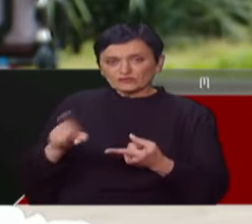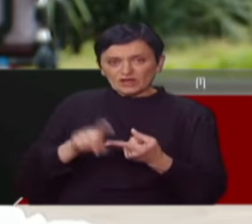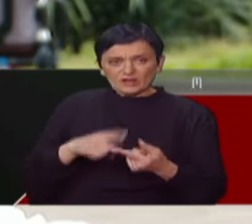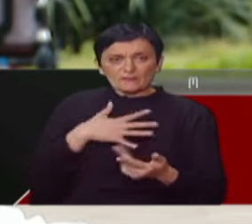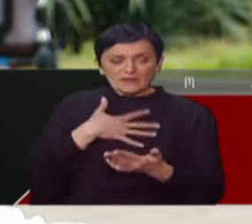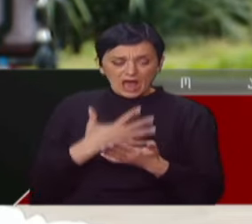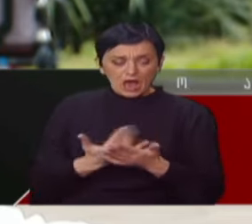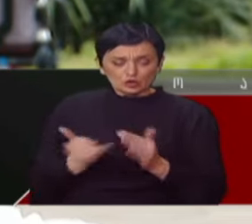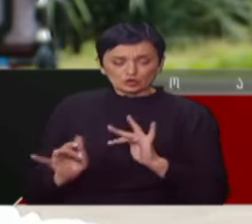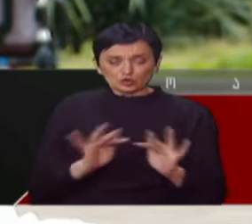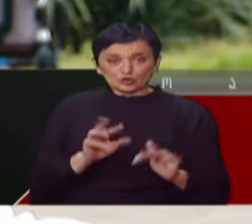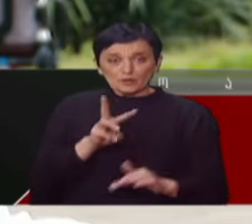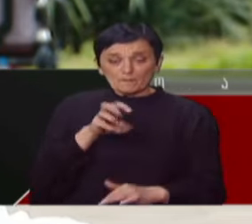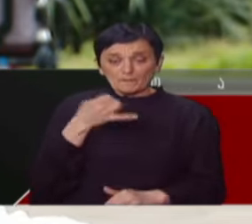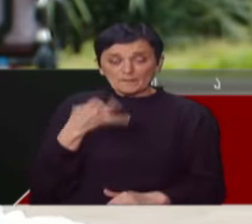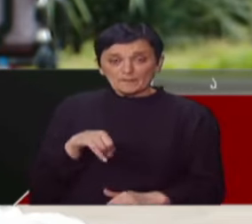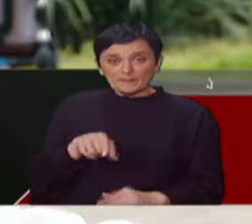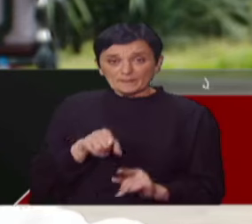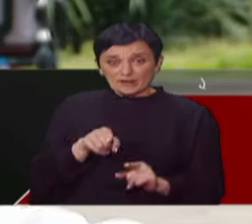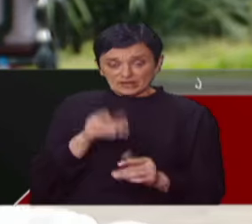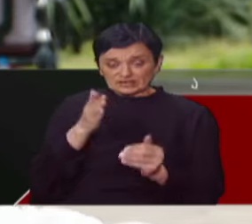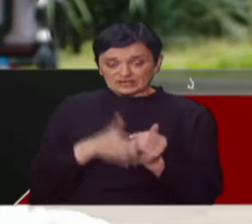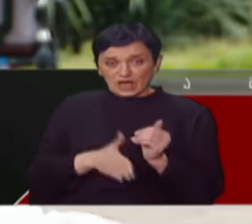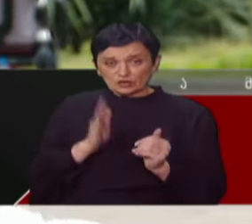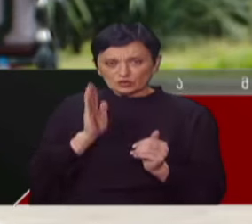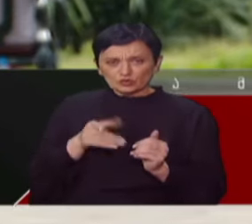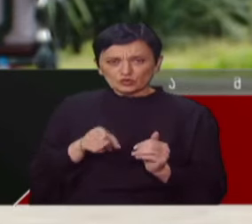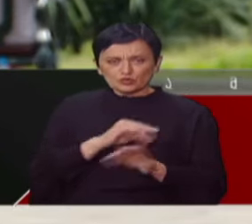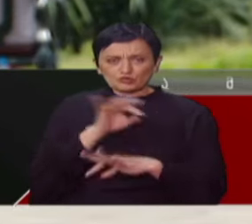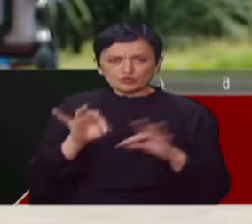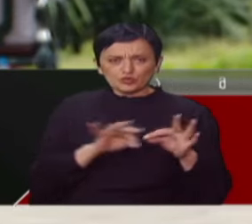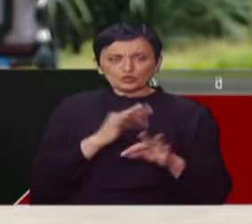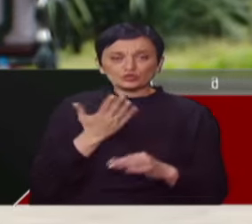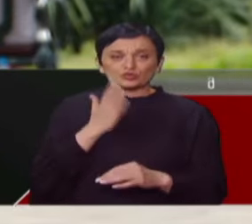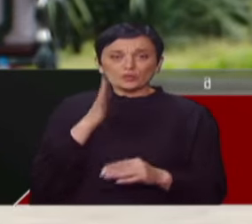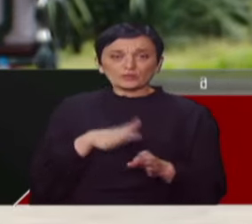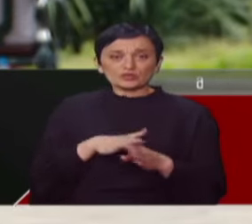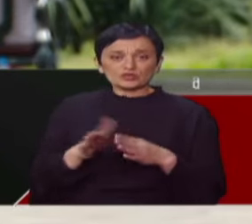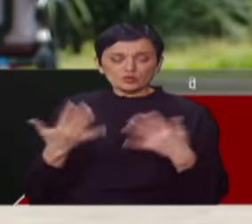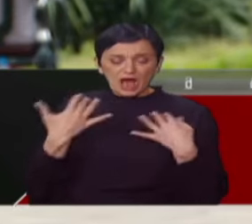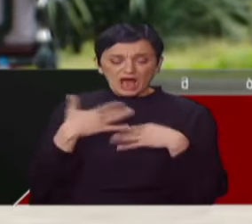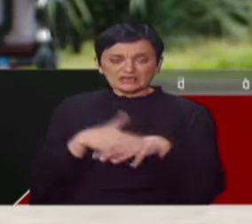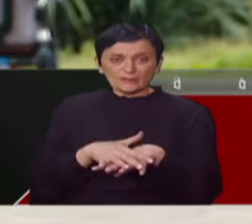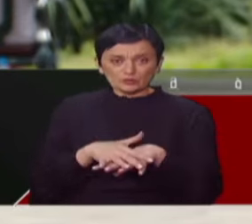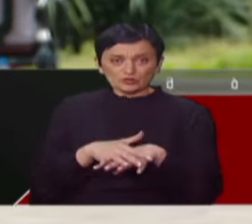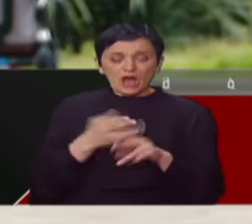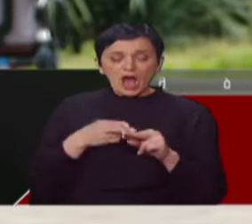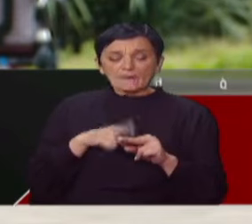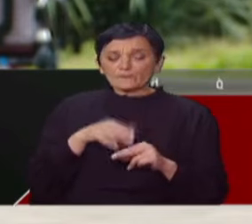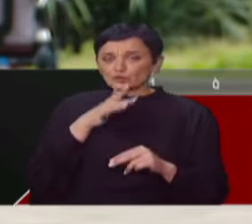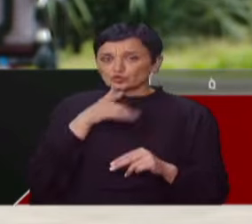აქტიურ ფაზაში. მიმდინარე წლის მაისის თვეში დასრულდება აღნიშნული პროექტი, რომელიც იქნება სრულად ადაპტირებული და